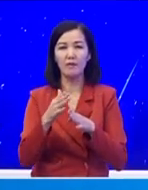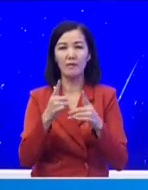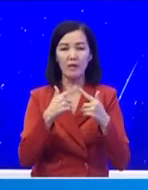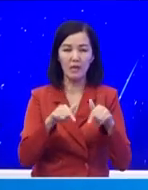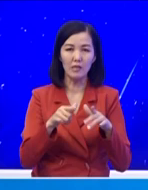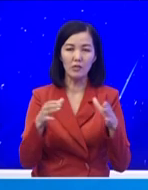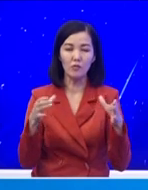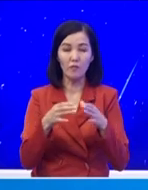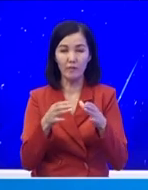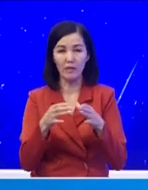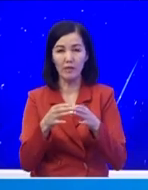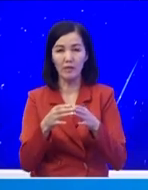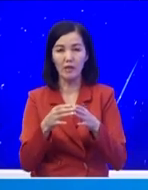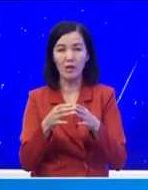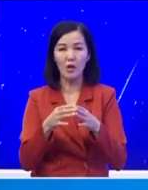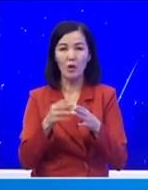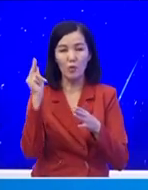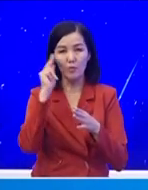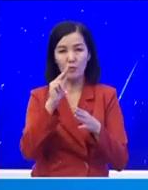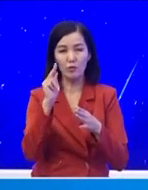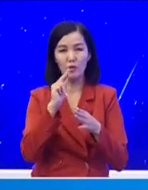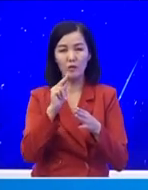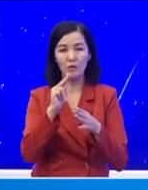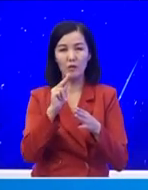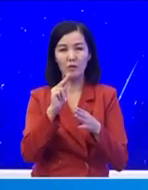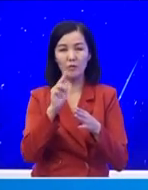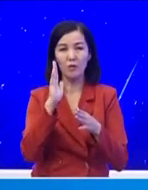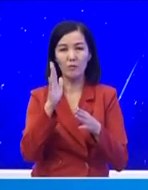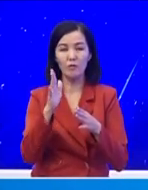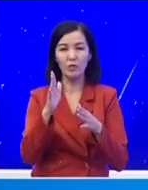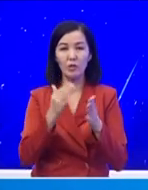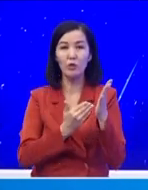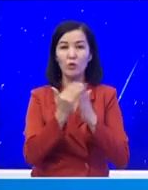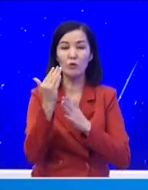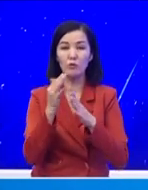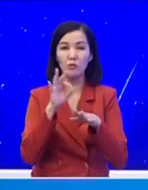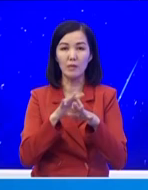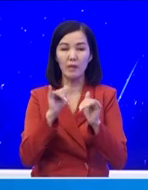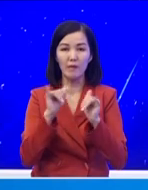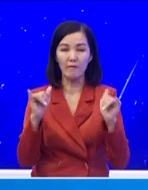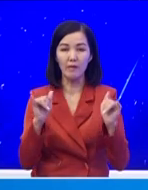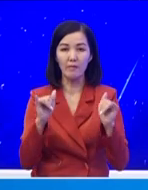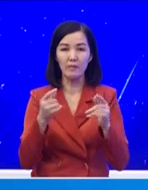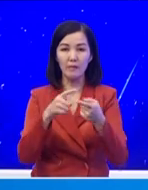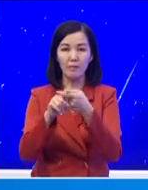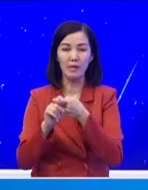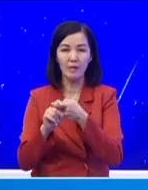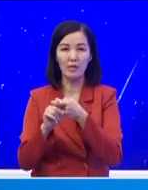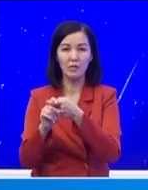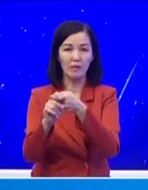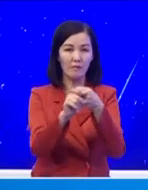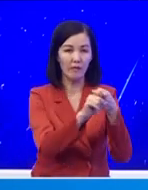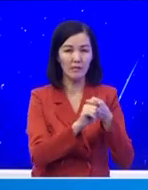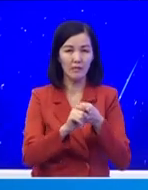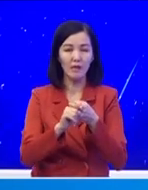коллективов. Возобновление очного обучения в школах может привести к росту заболеваемости среди детей и передаче инфекции вне школы, а